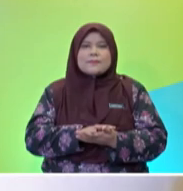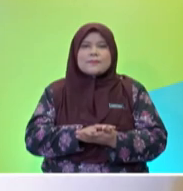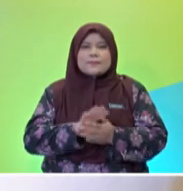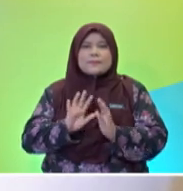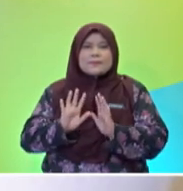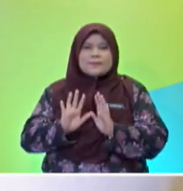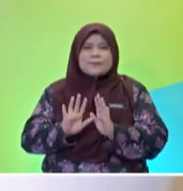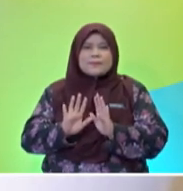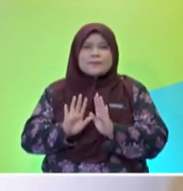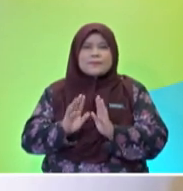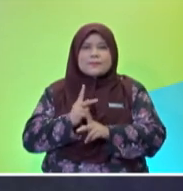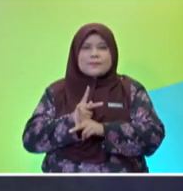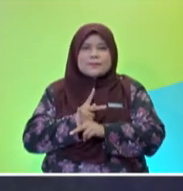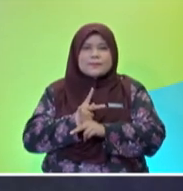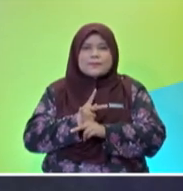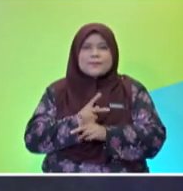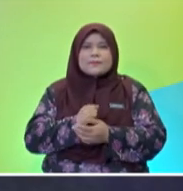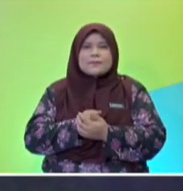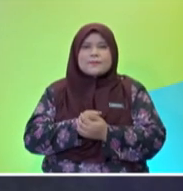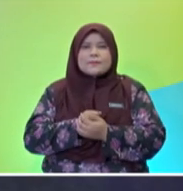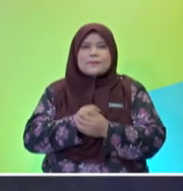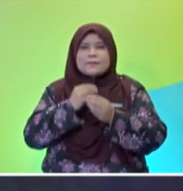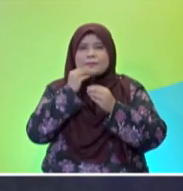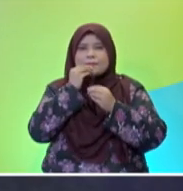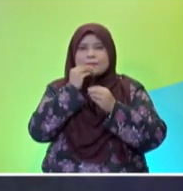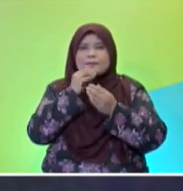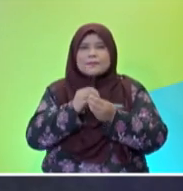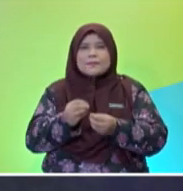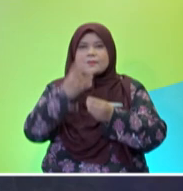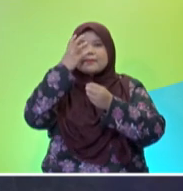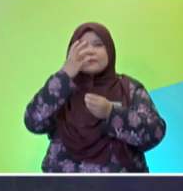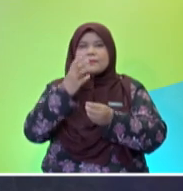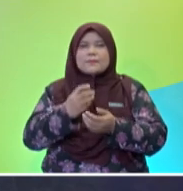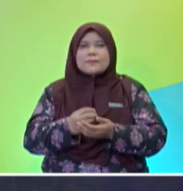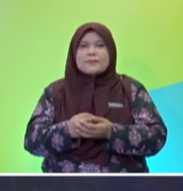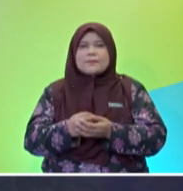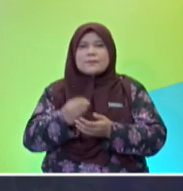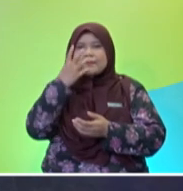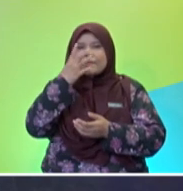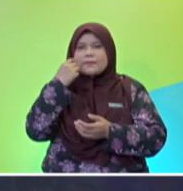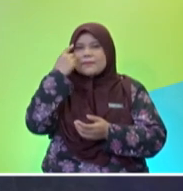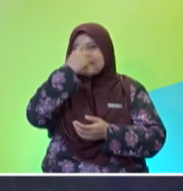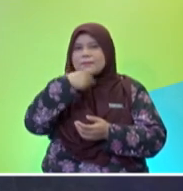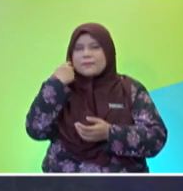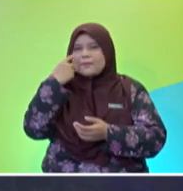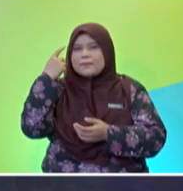adik-adik minumannya boleh eee tutup nanti ini mungkin mau bikin